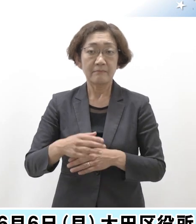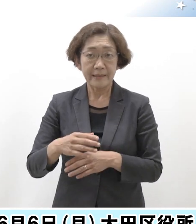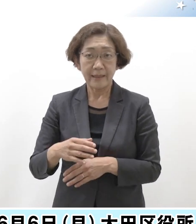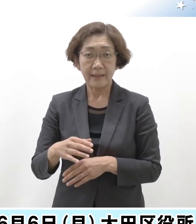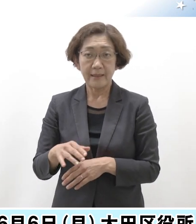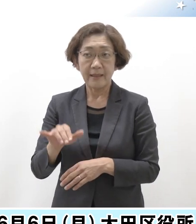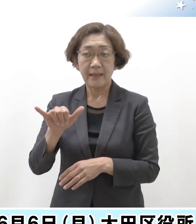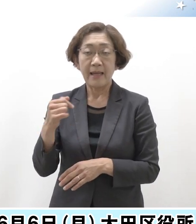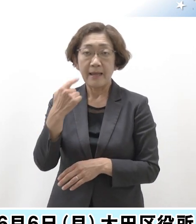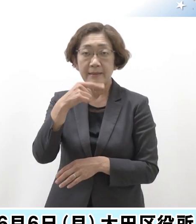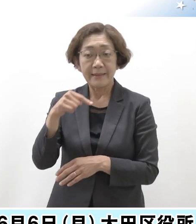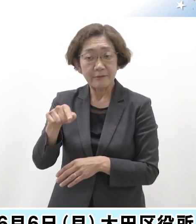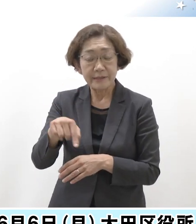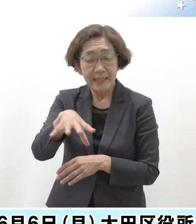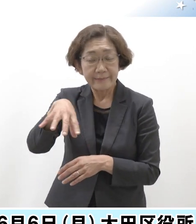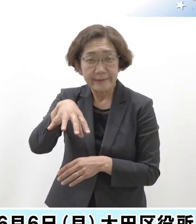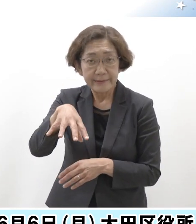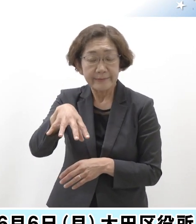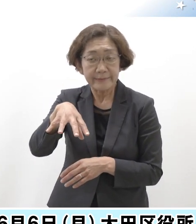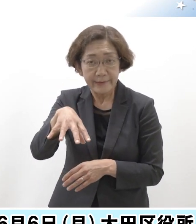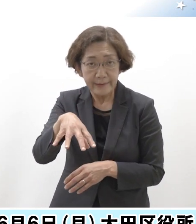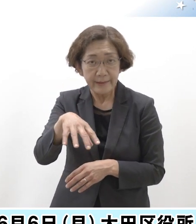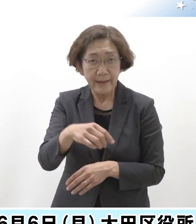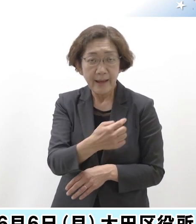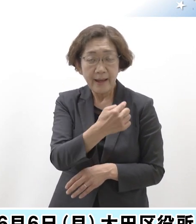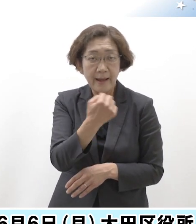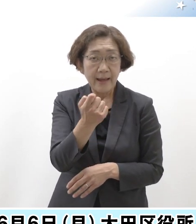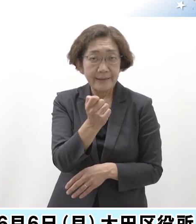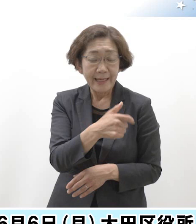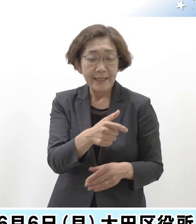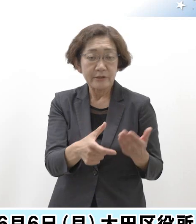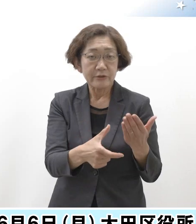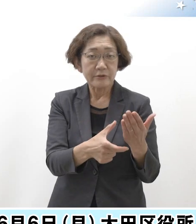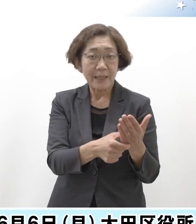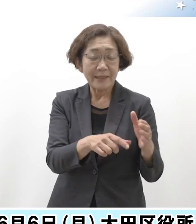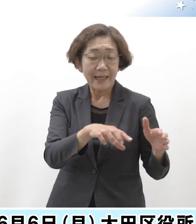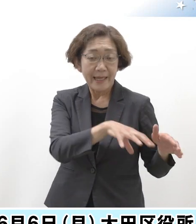と位置づけております。二つ目が、